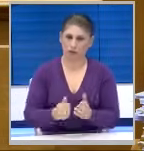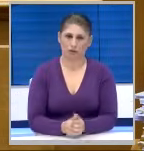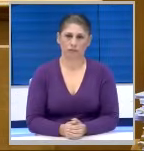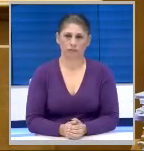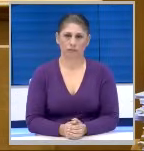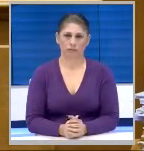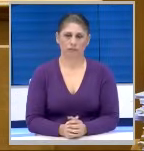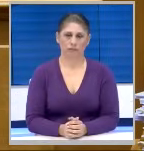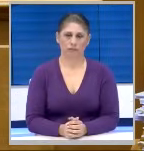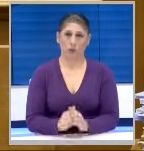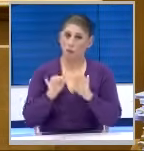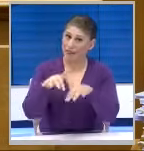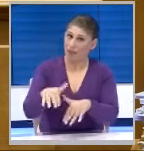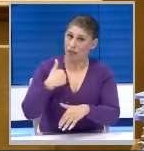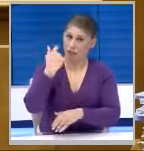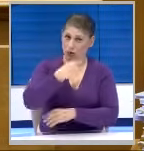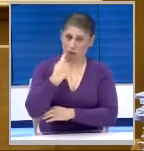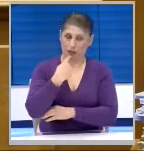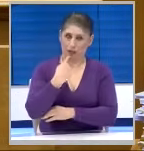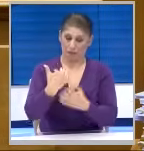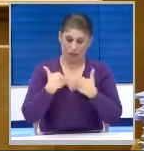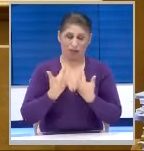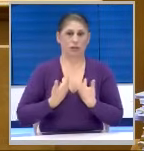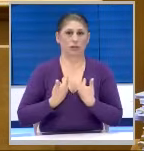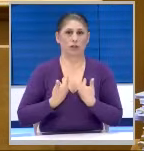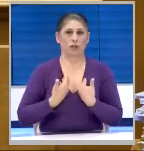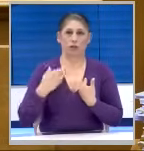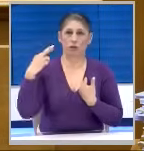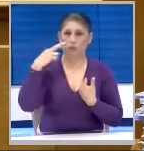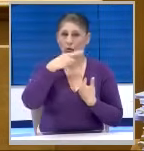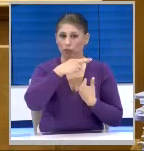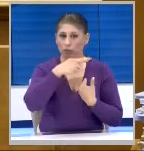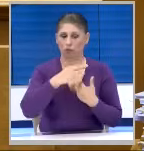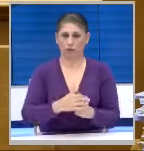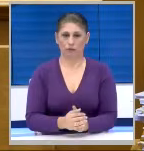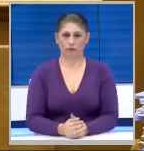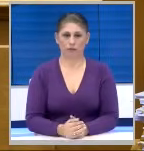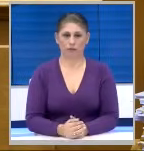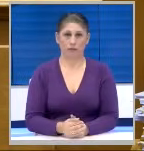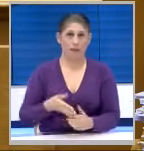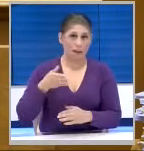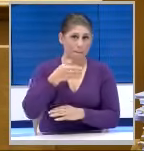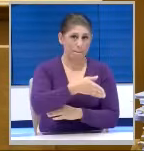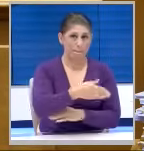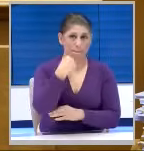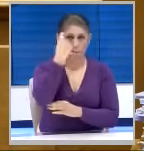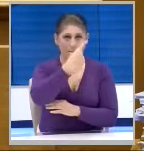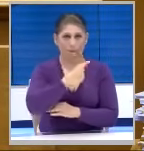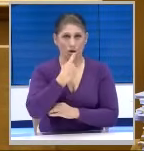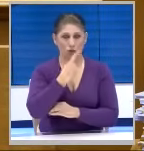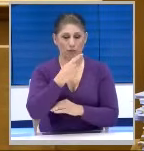πάντως ε για το ότι ο πρωθυπουργός πήγε προσωπικά στην